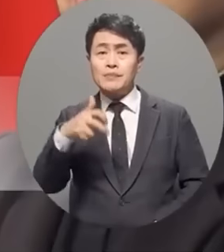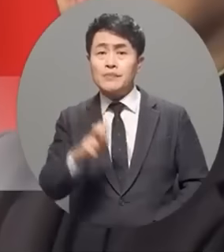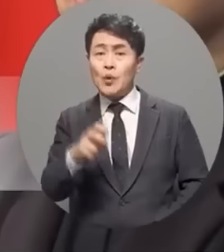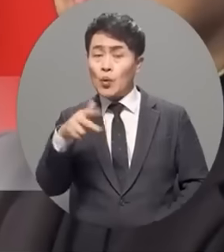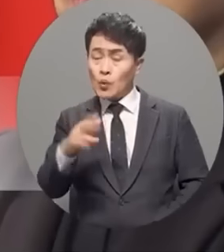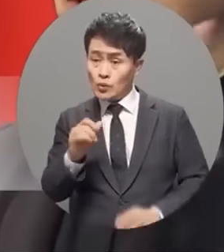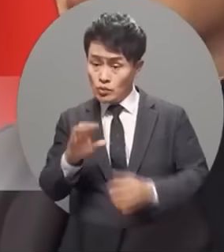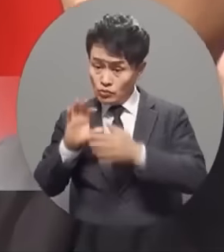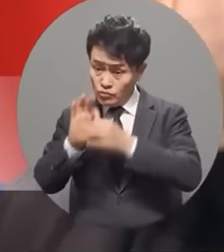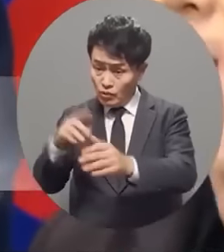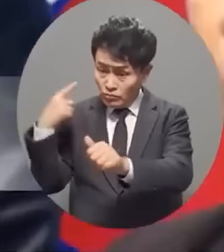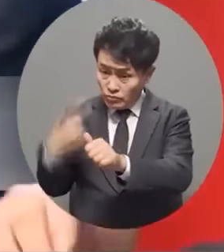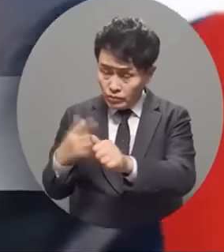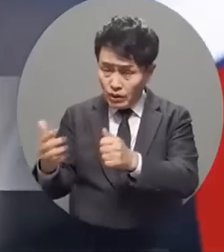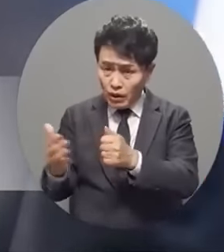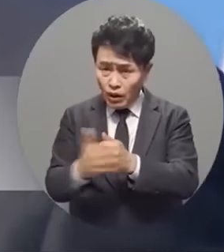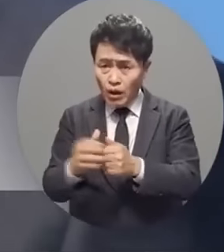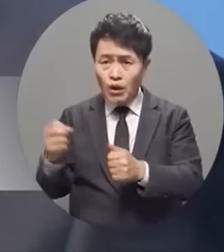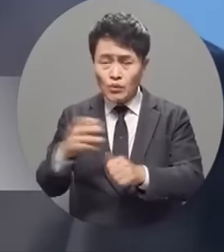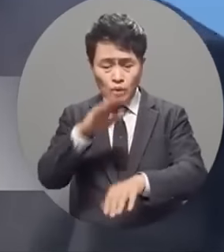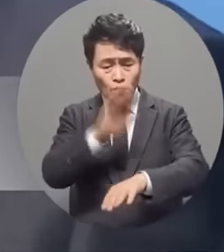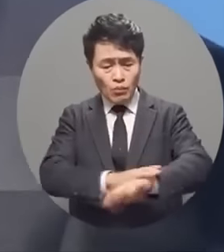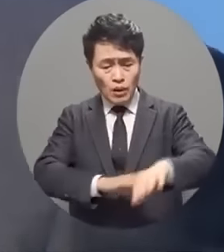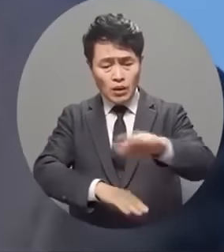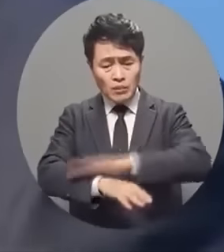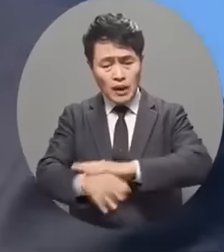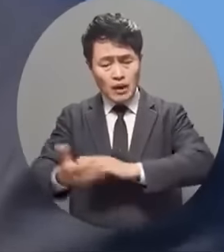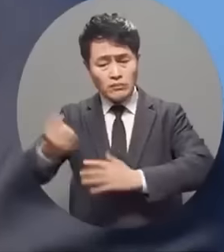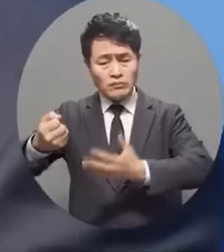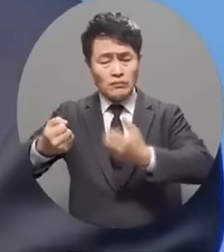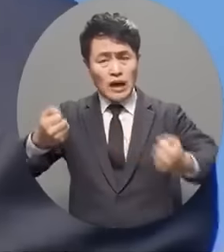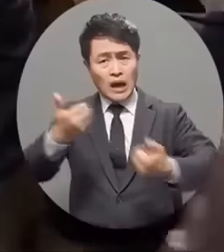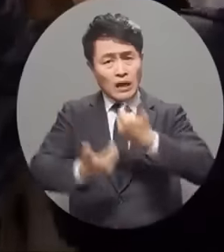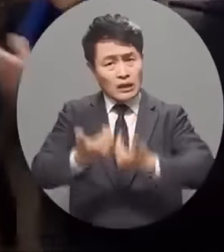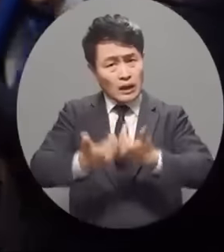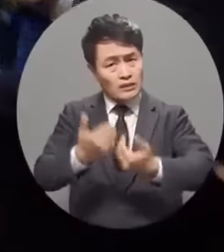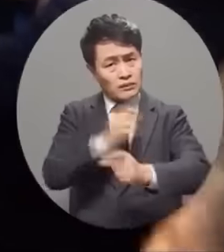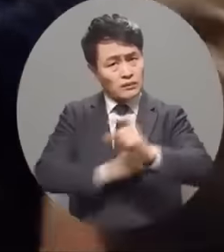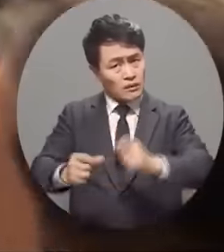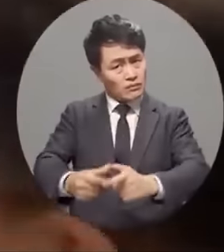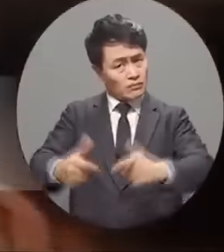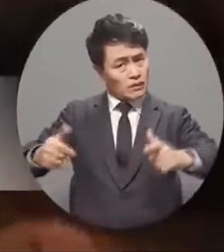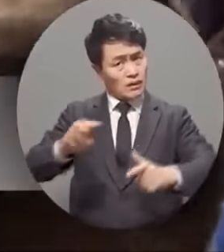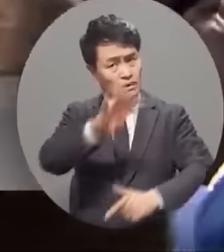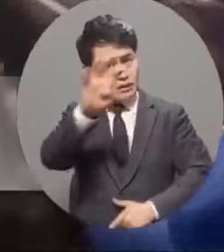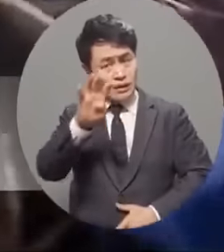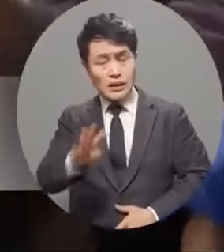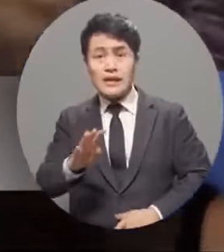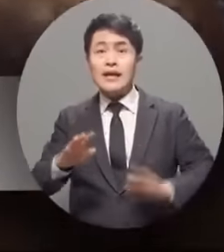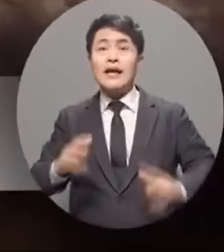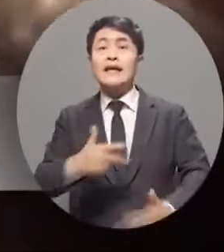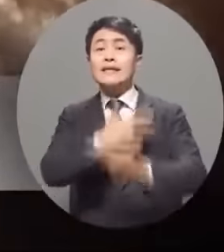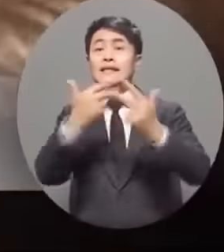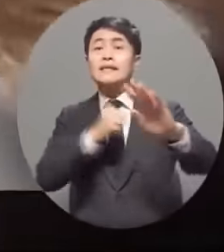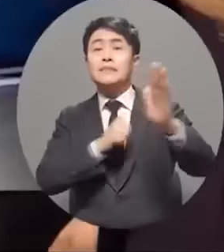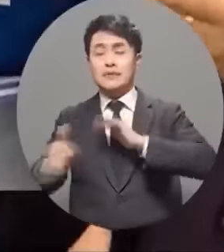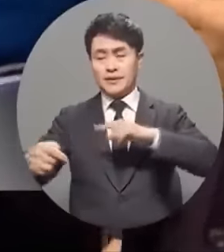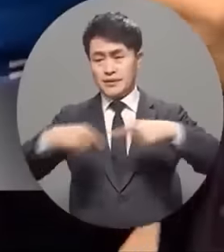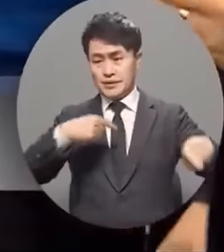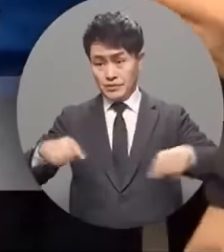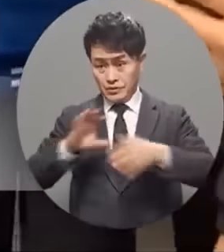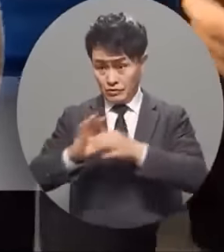비판이 이어지고 있어 또 다른 계파 갈등 요소로 떠오르고 있습니다. 하지만 이재명 대표는 정치인에 대한